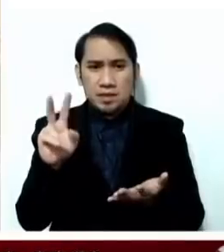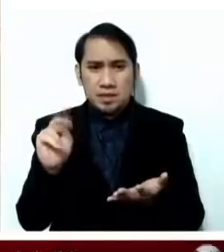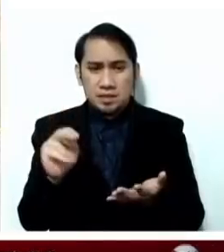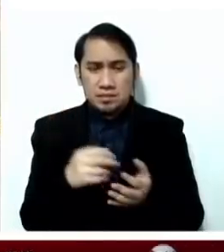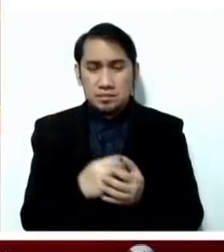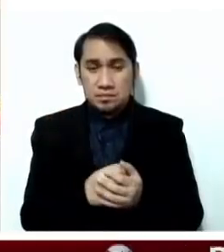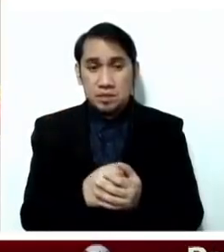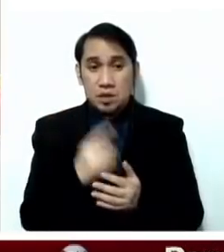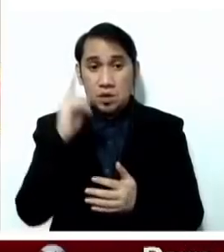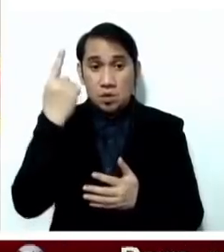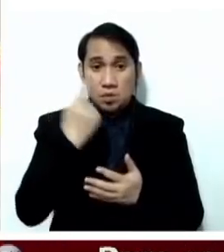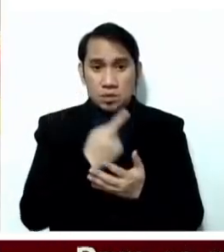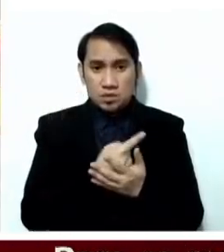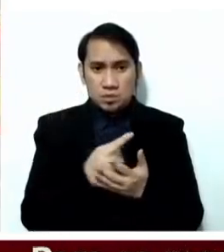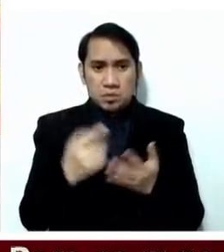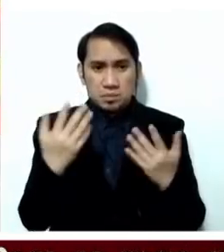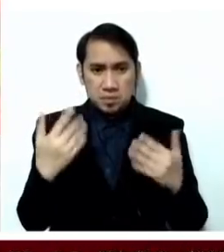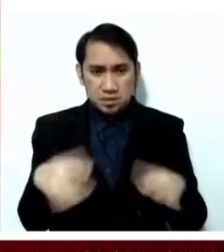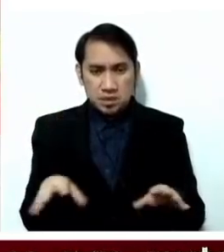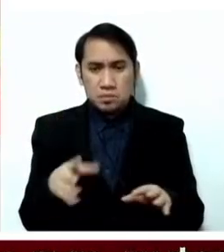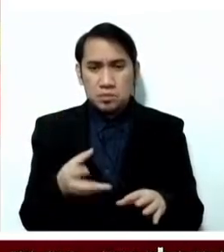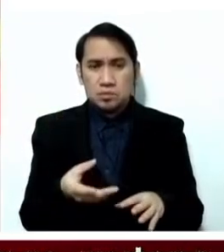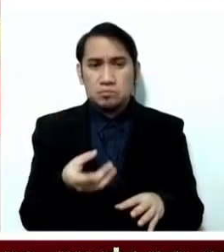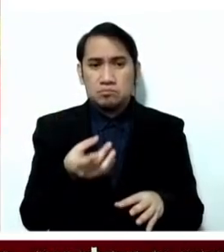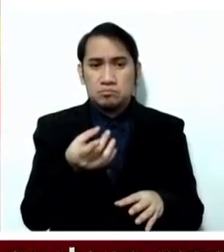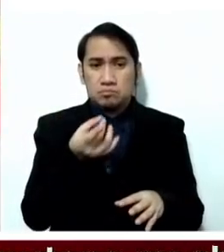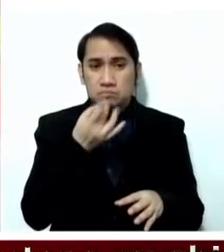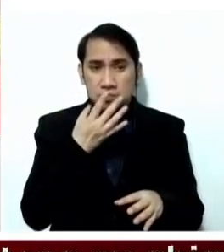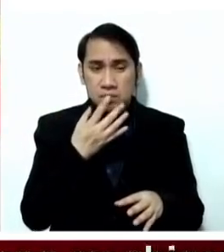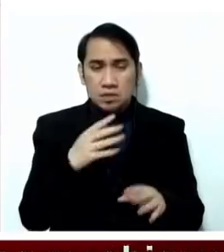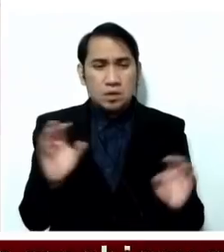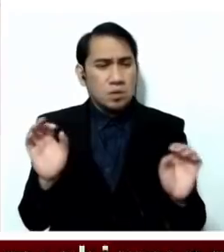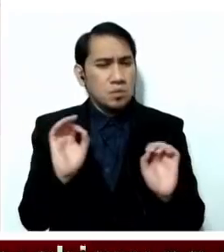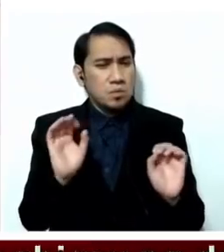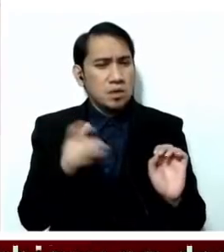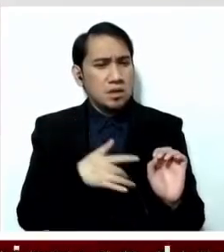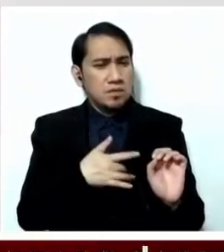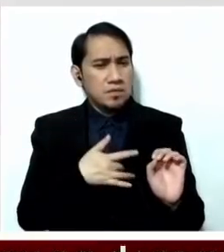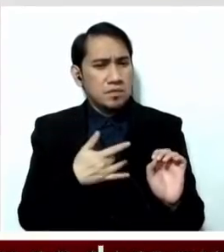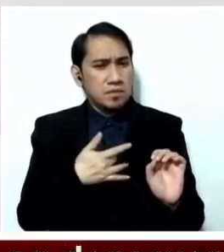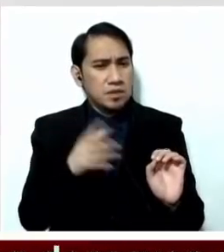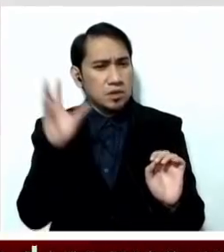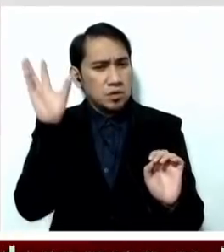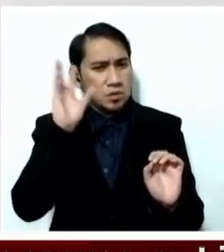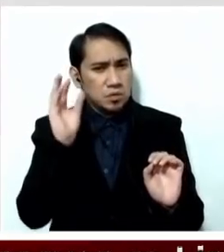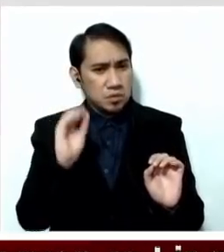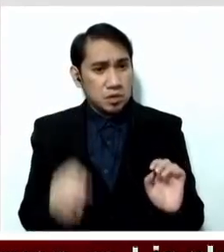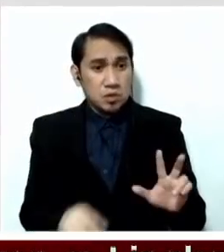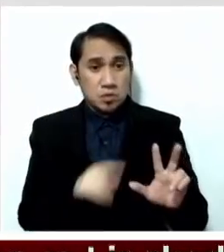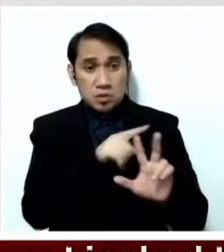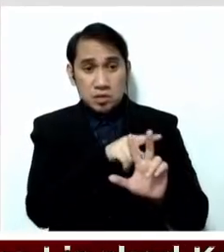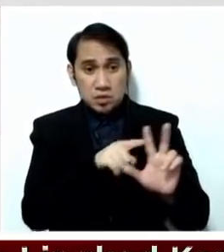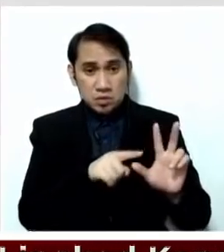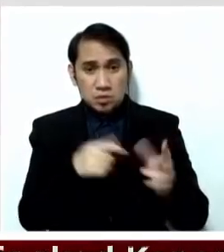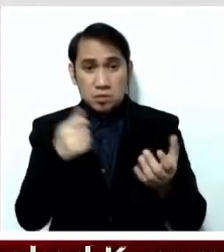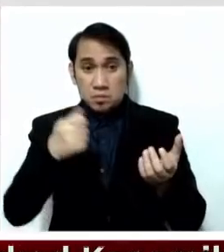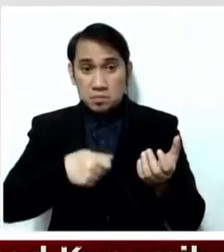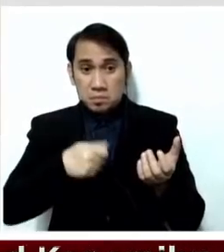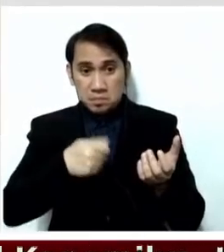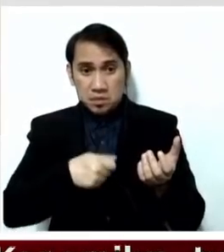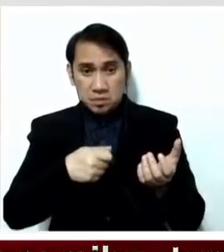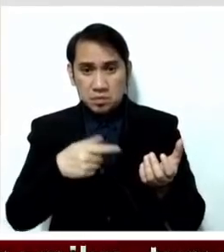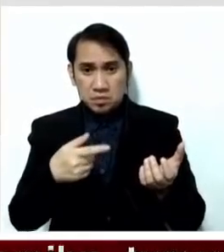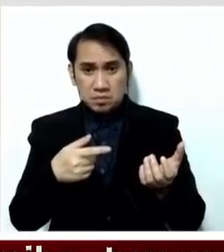Isang linggo matapos uminom ng ivermectin, walang naramdamang kakaiba ang tatlong barangay frontliner sa matandang balara sa Quezon